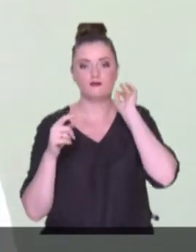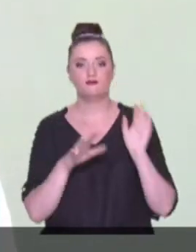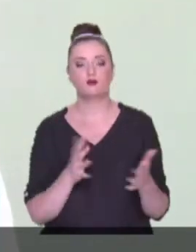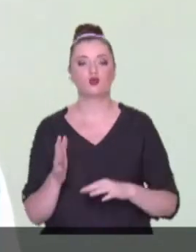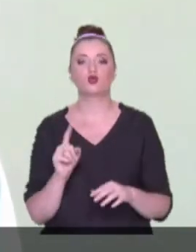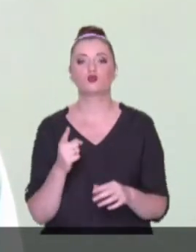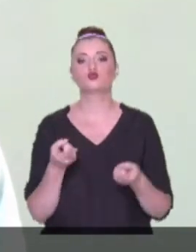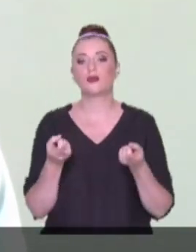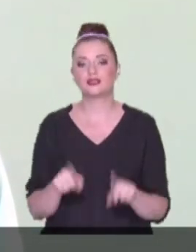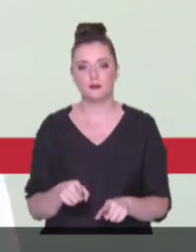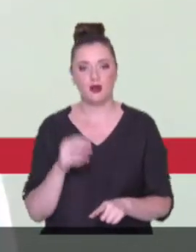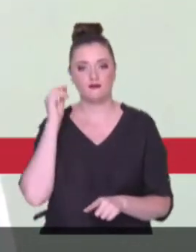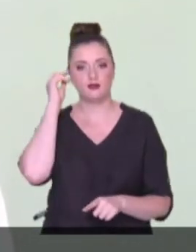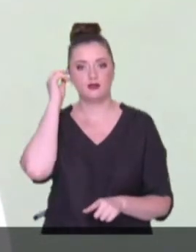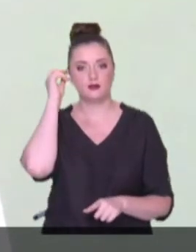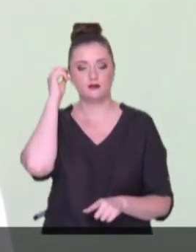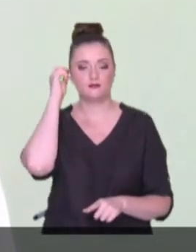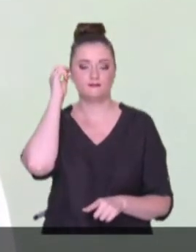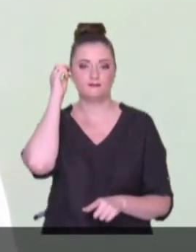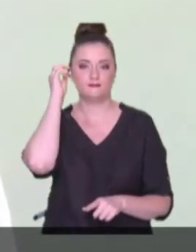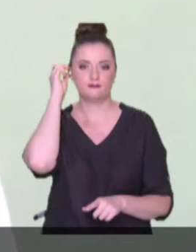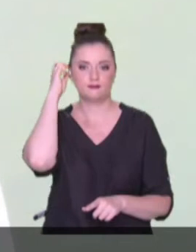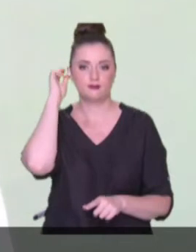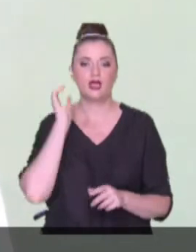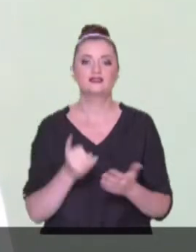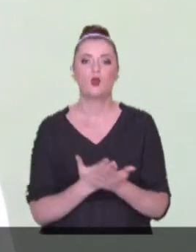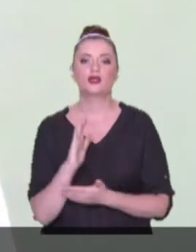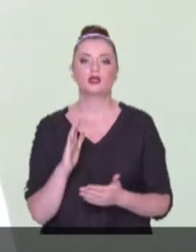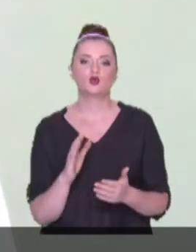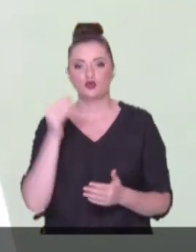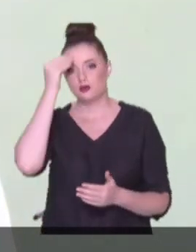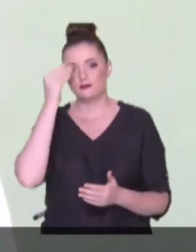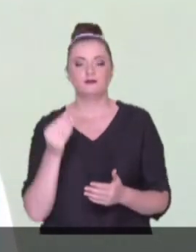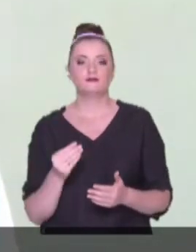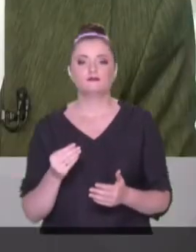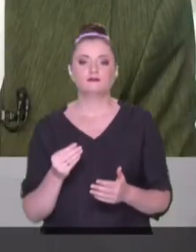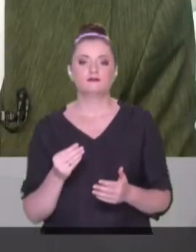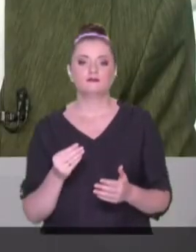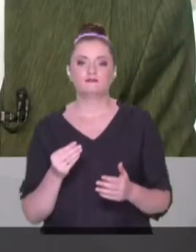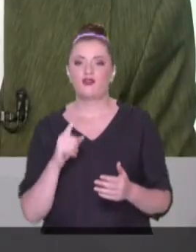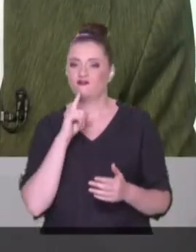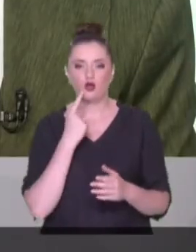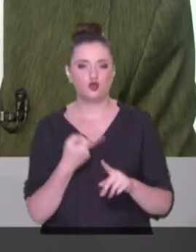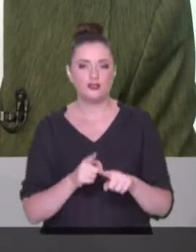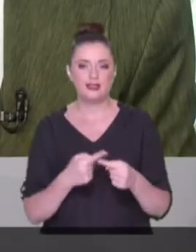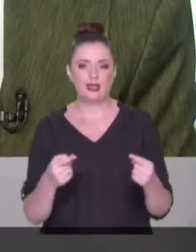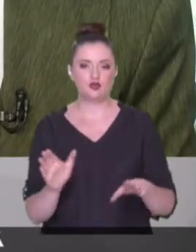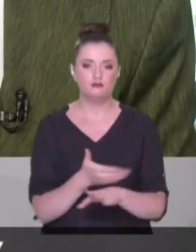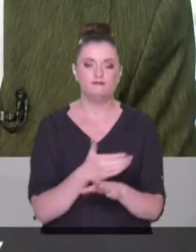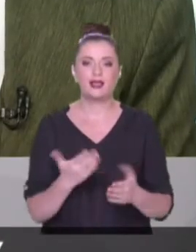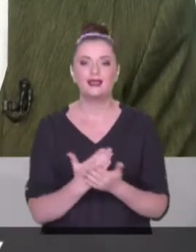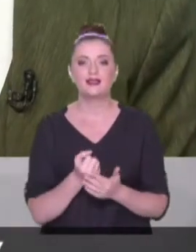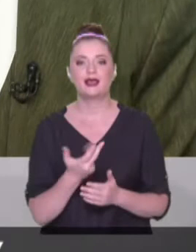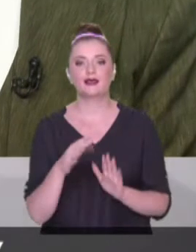насправді, з політологічної точки зору, вже не з точки зору конституційного права, хоча ці речі дуже важко розмежувати, ну, є декілька концепцій,